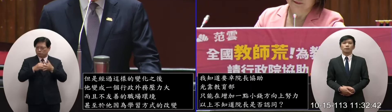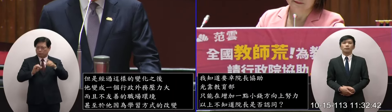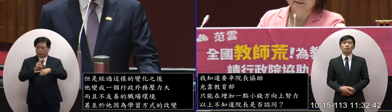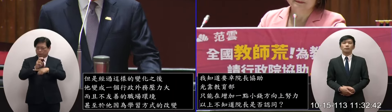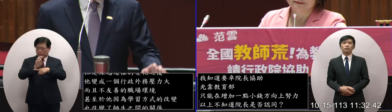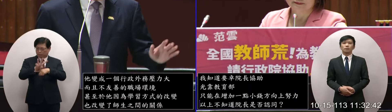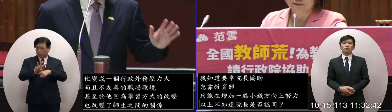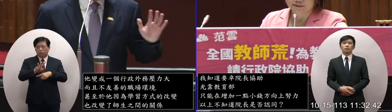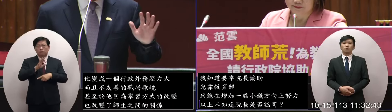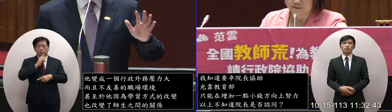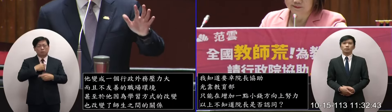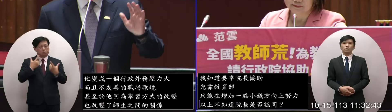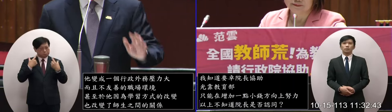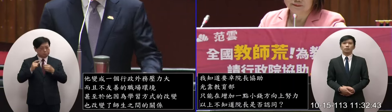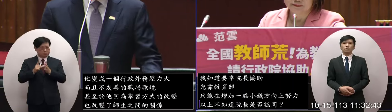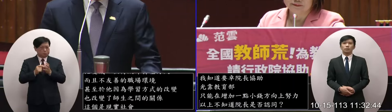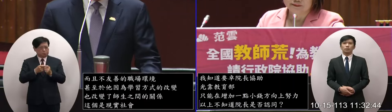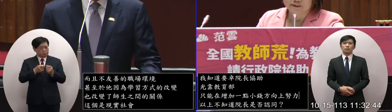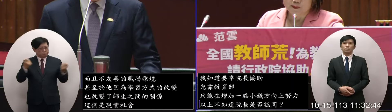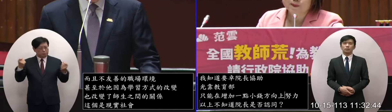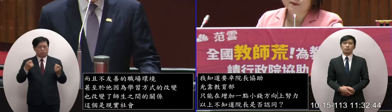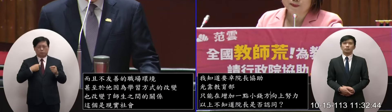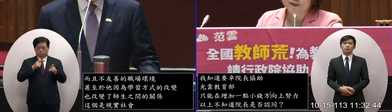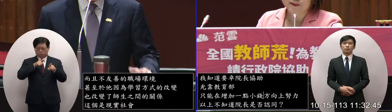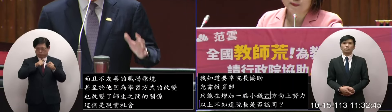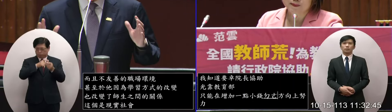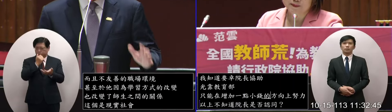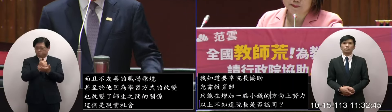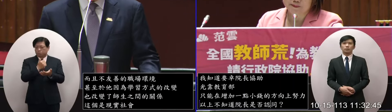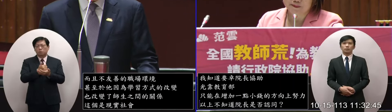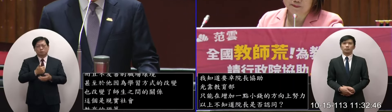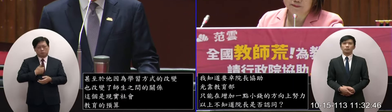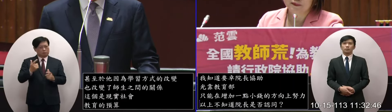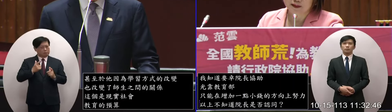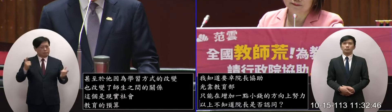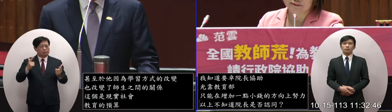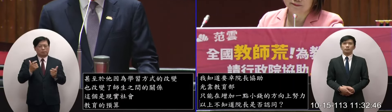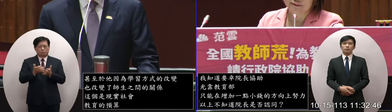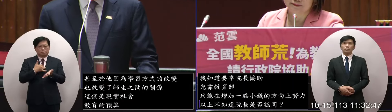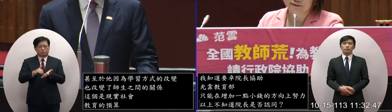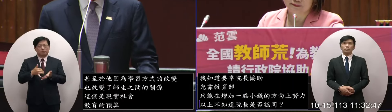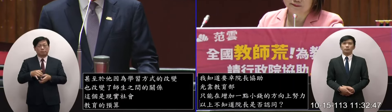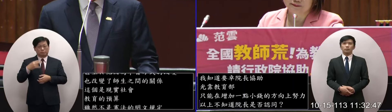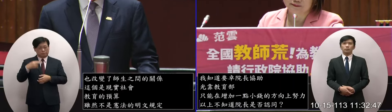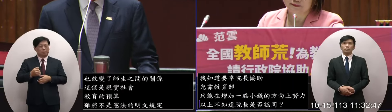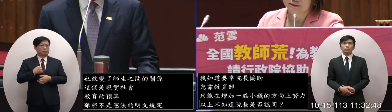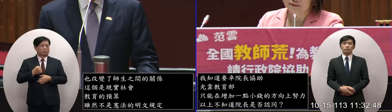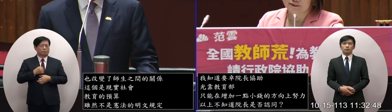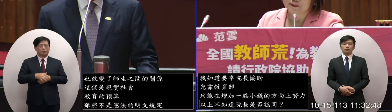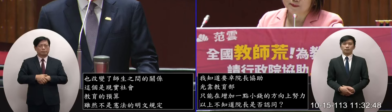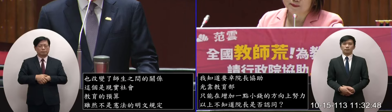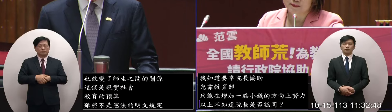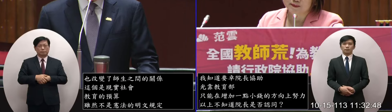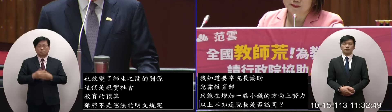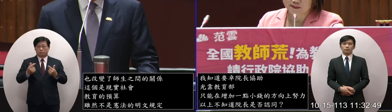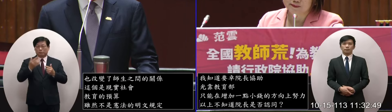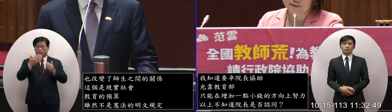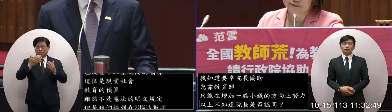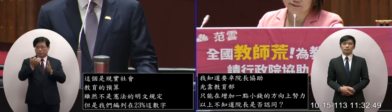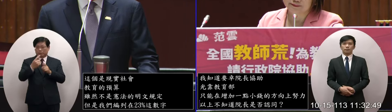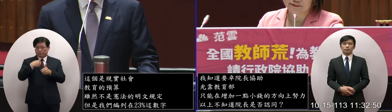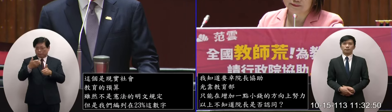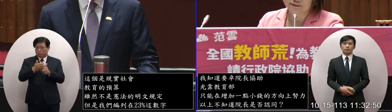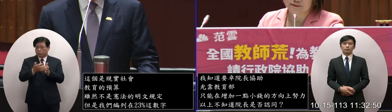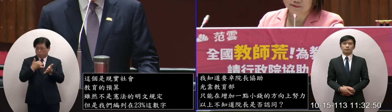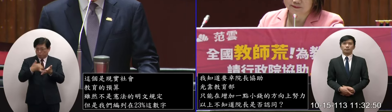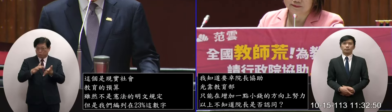23%这个数字是一直常年在达到这个目标的，所以它是非常庞大的。而且我也知道在所有教育预算当